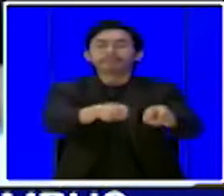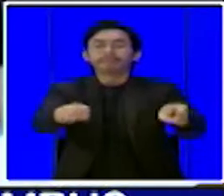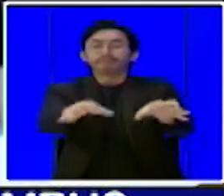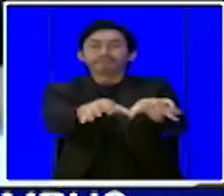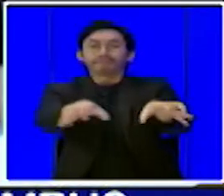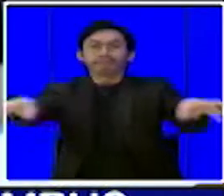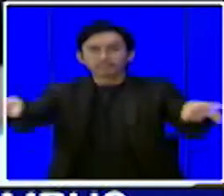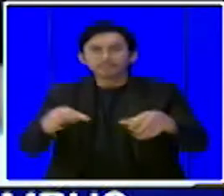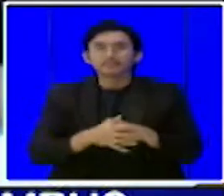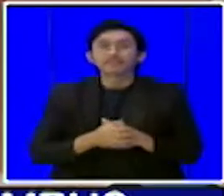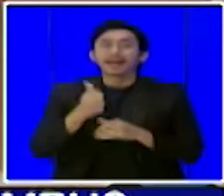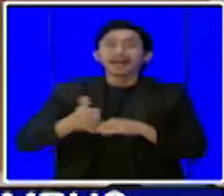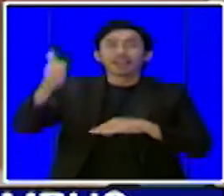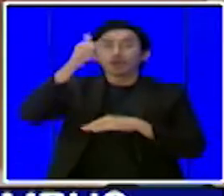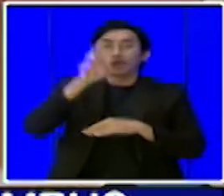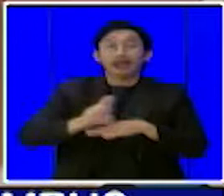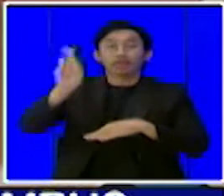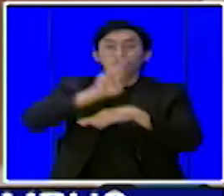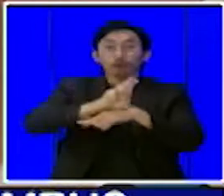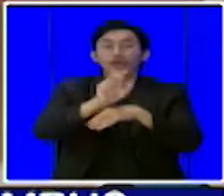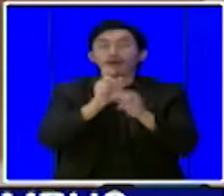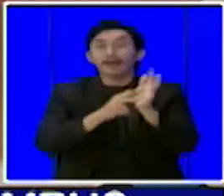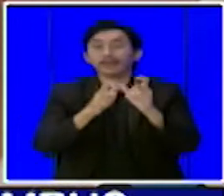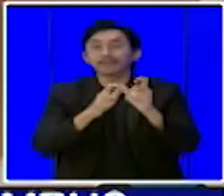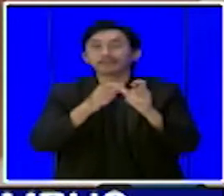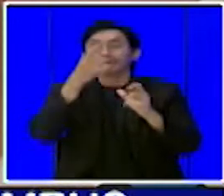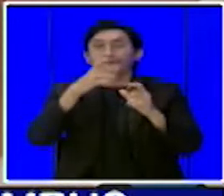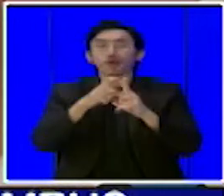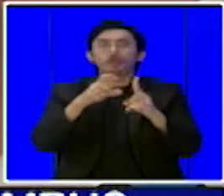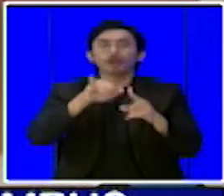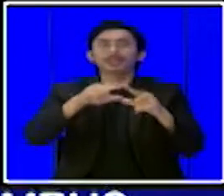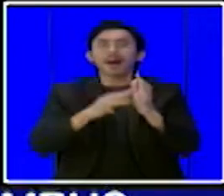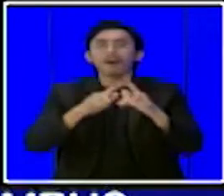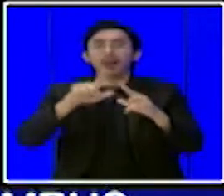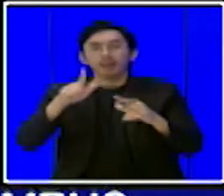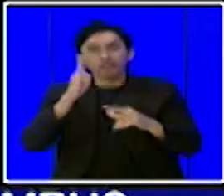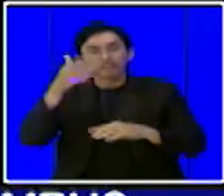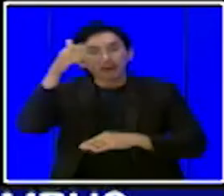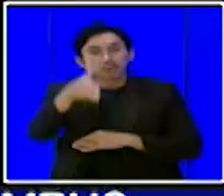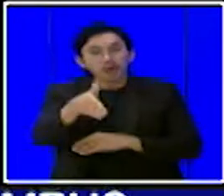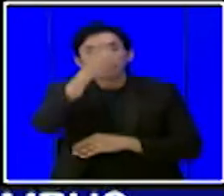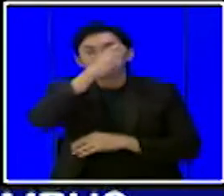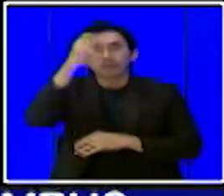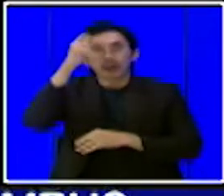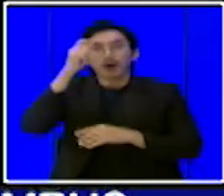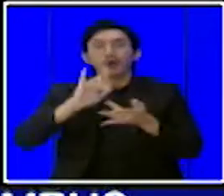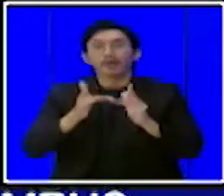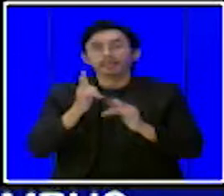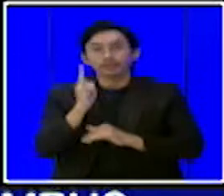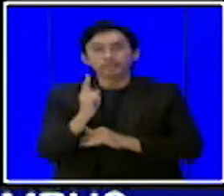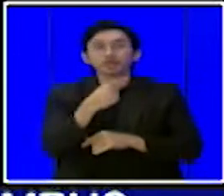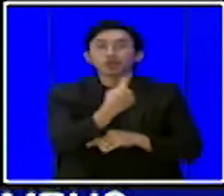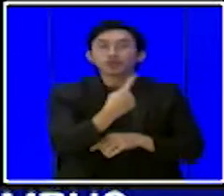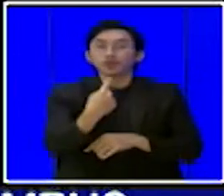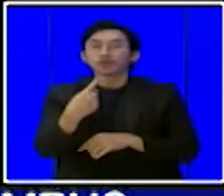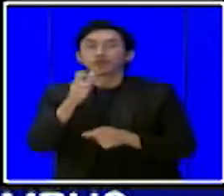Profesor Dr. Jamal Wiwoho tetap hadir untuk mewisuda secara daring. Satu persatu wisudawan disebutkan namanya sehingga